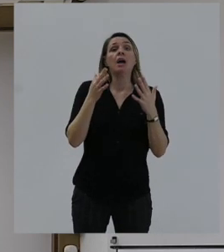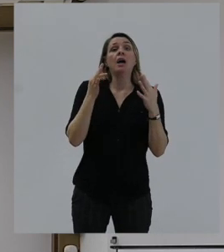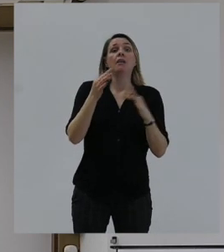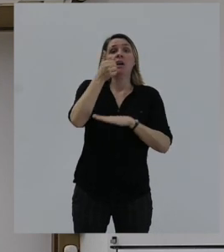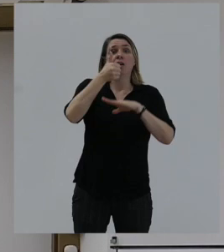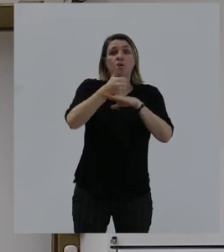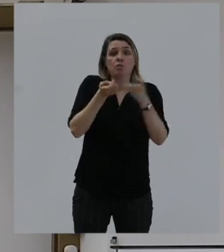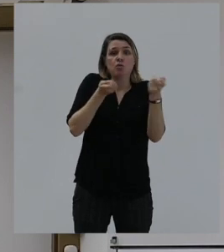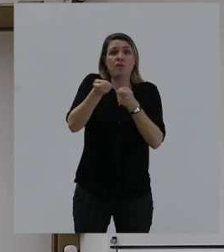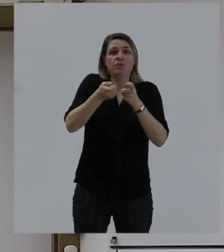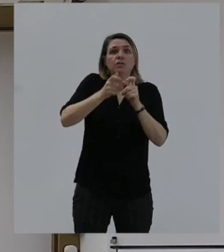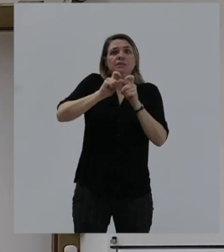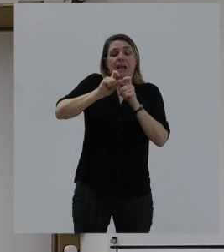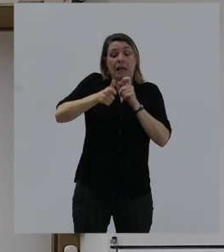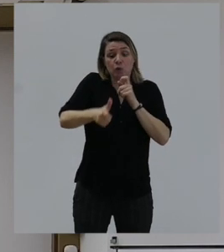gouvernance ascendante,